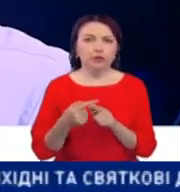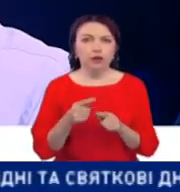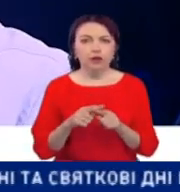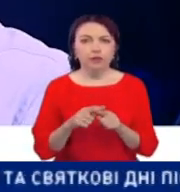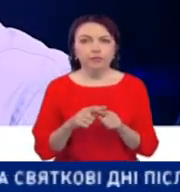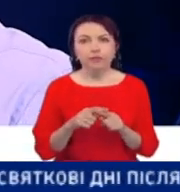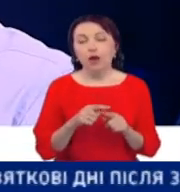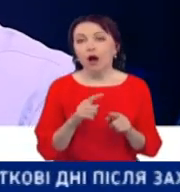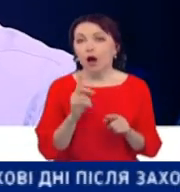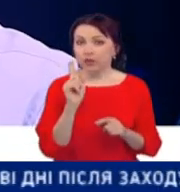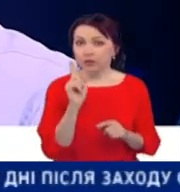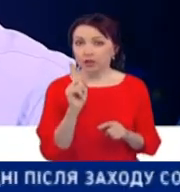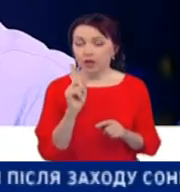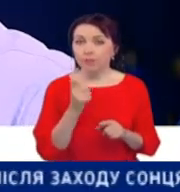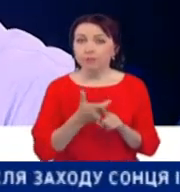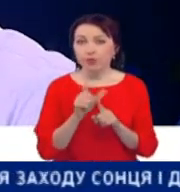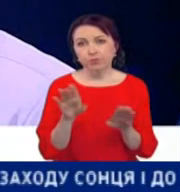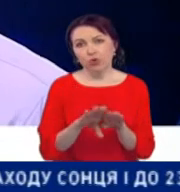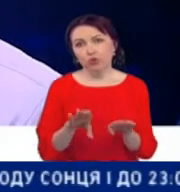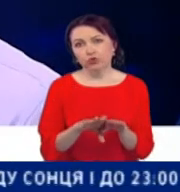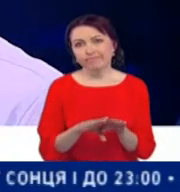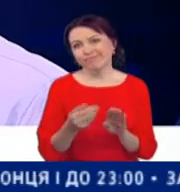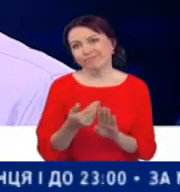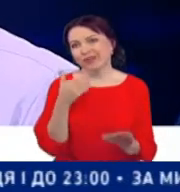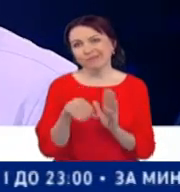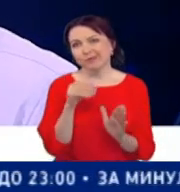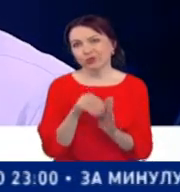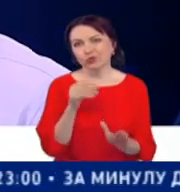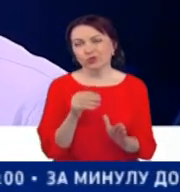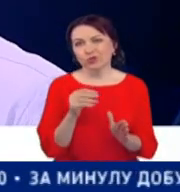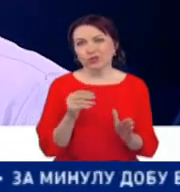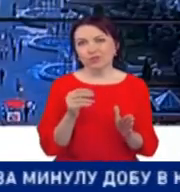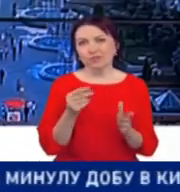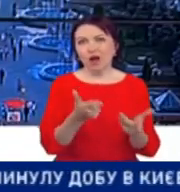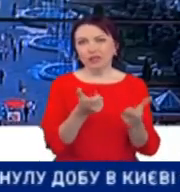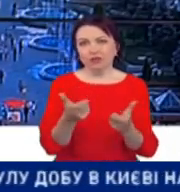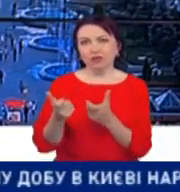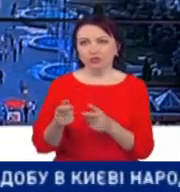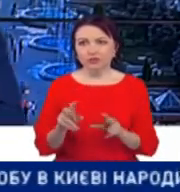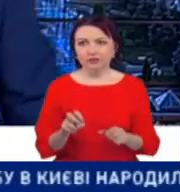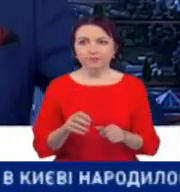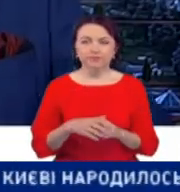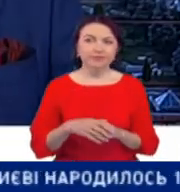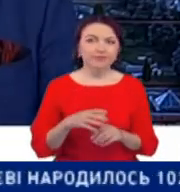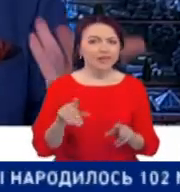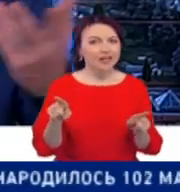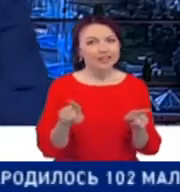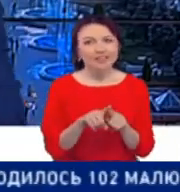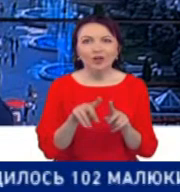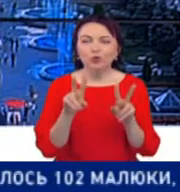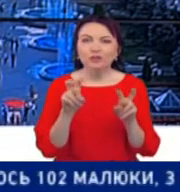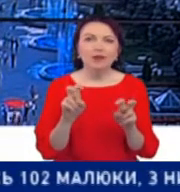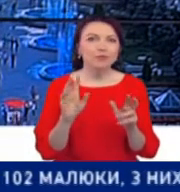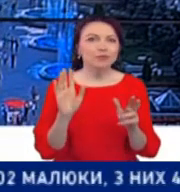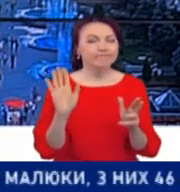це більше схоже на от передвиборчу там якусь агітацію. Бачите, ви зачепили тему, яку я просто не можу, у нас